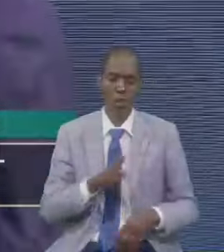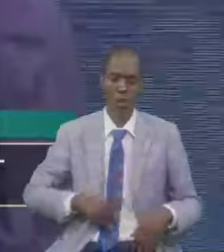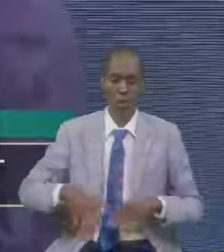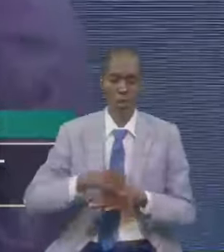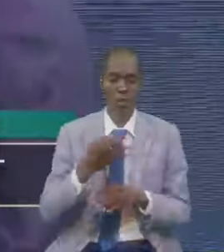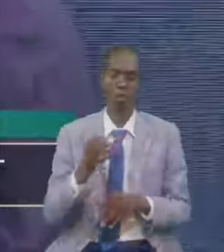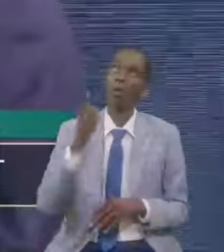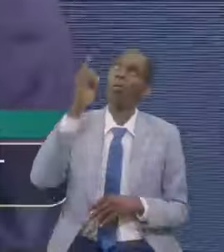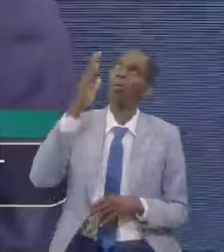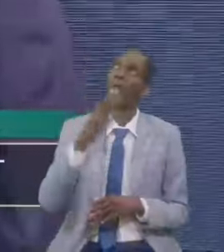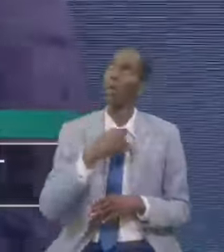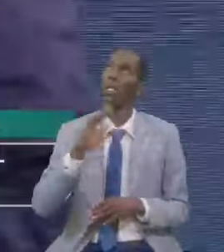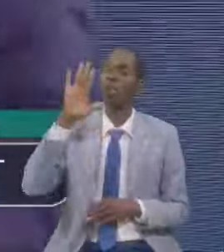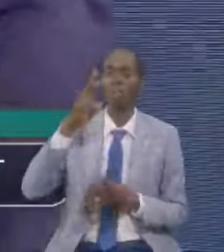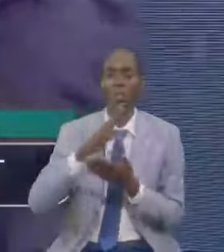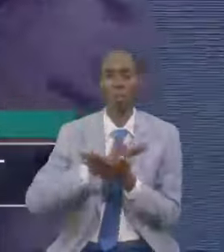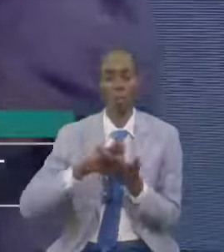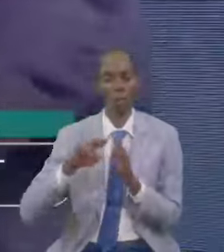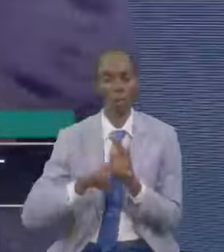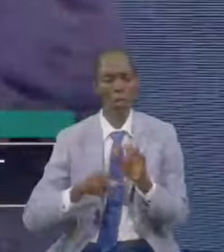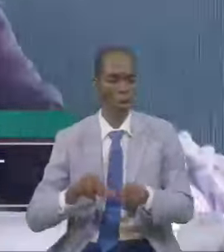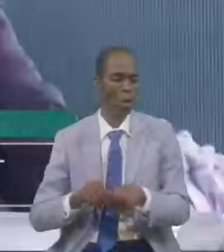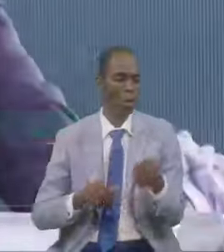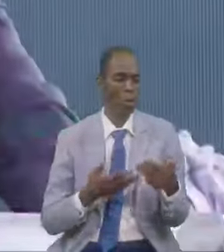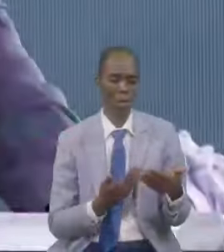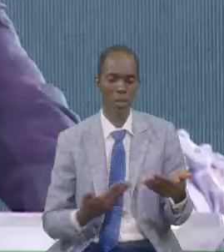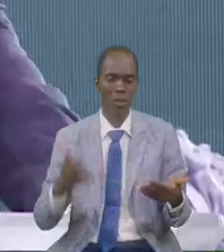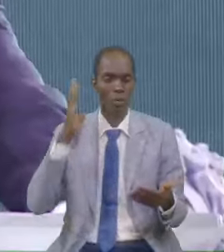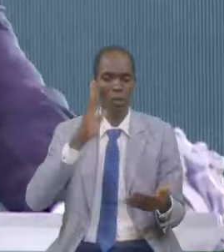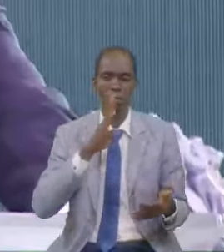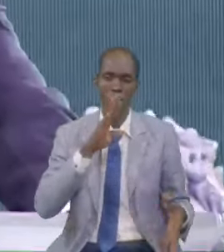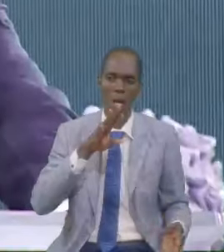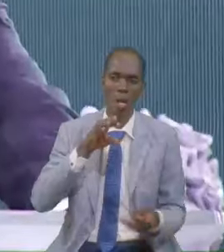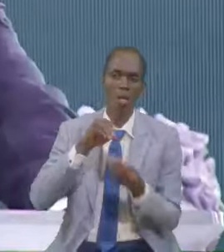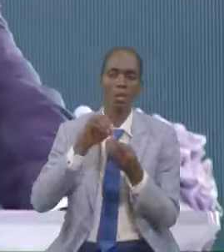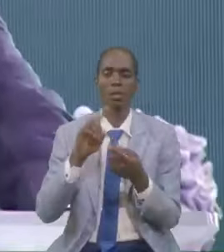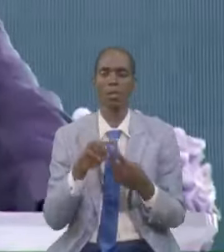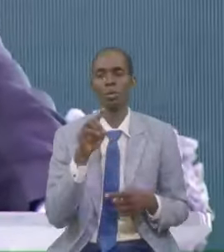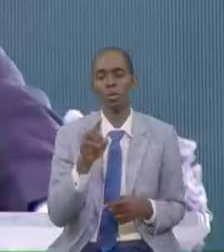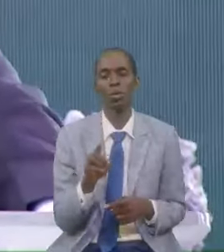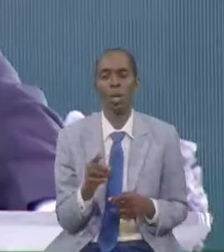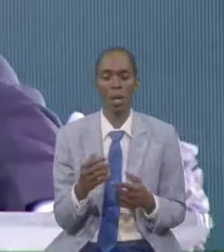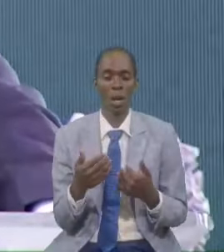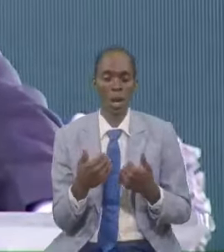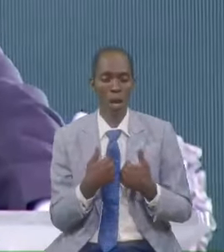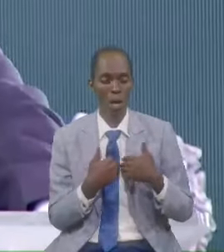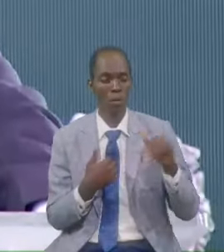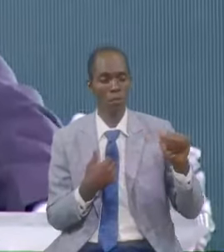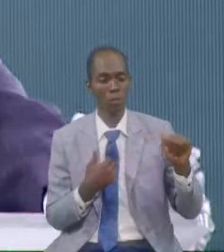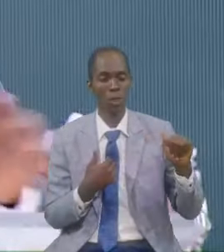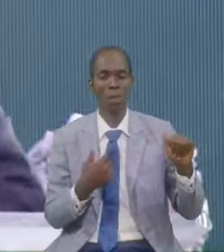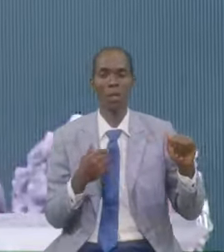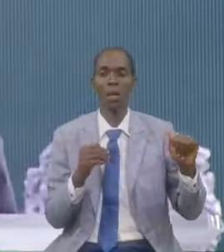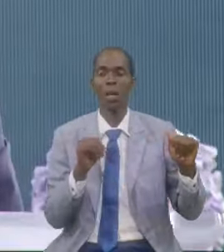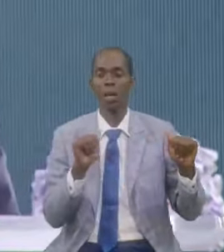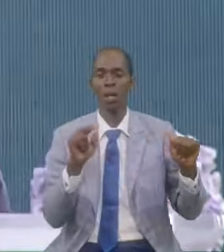దైవరాజ్యాన్ని మొదటిగా ఆయన నీతిని మొదటిగా వెదిగితే అవన్నీ మీకు అనుగ్రహించబడతాయి. Have an acceptable attitude. అంగీకార